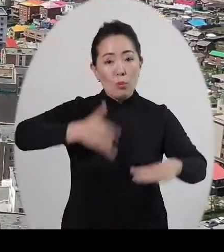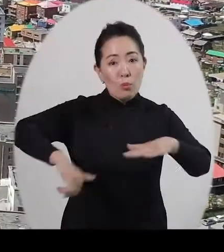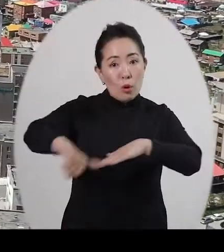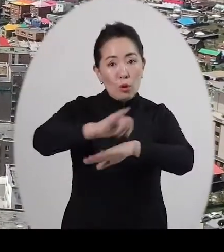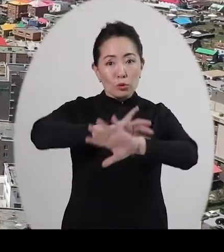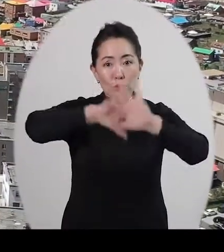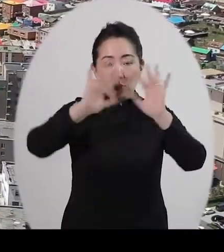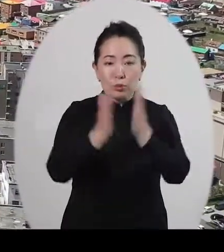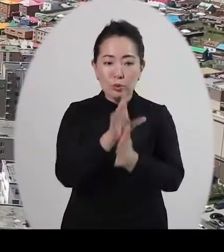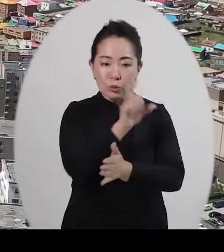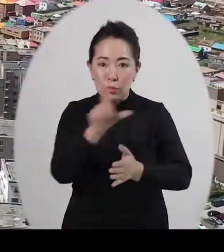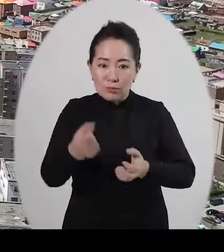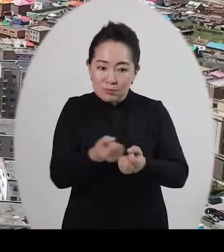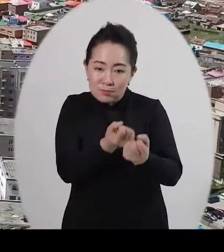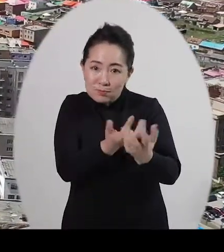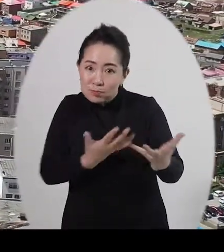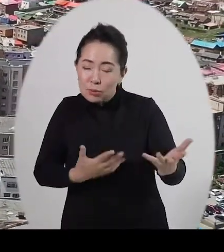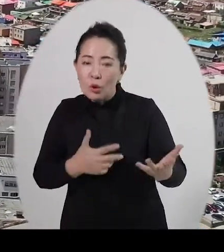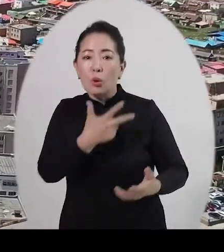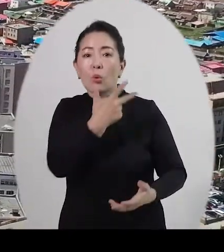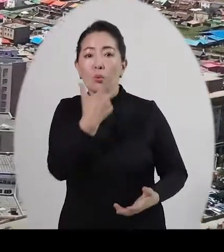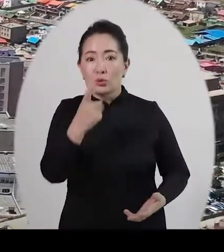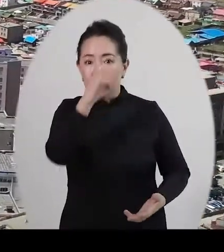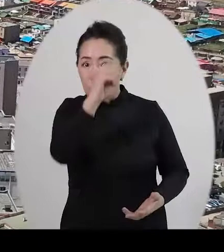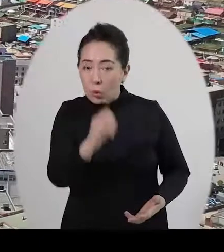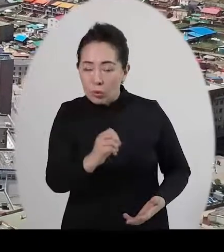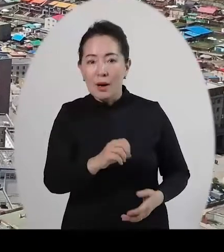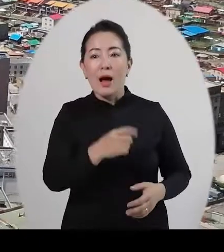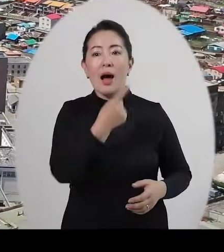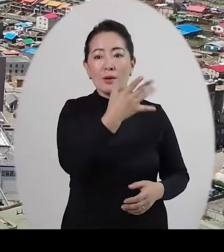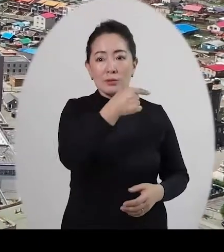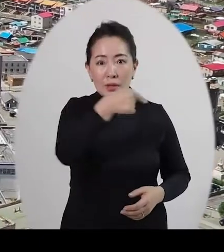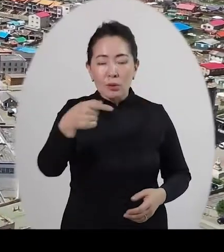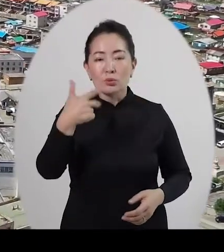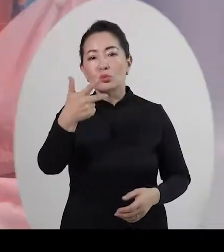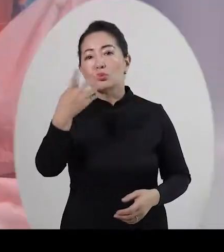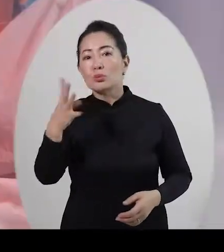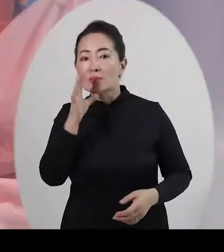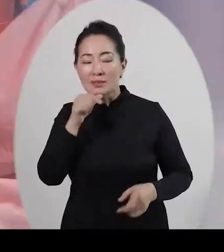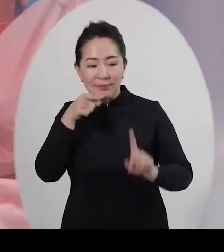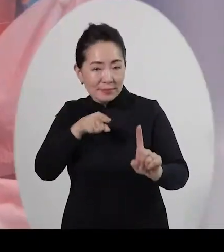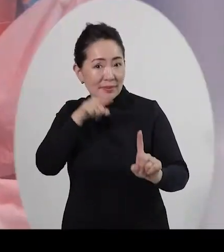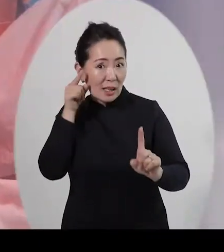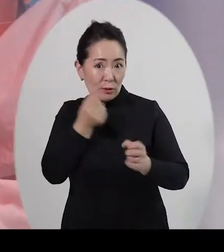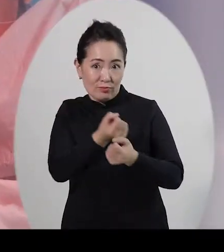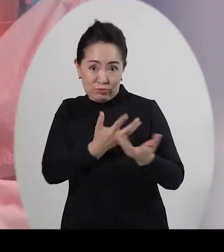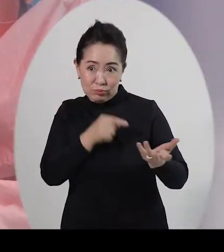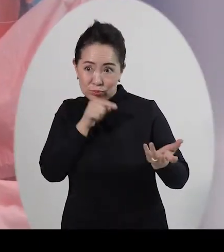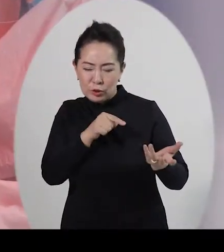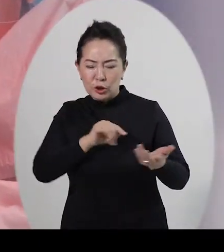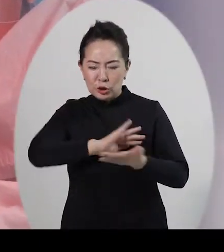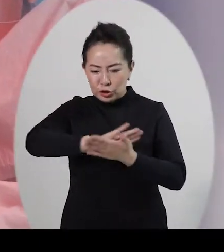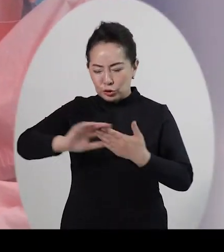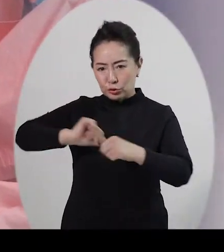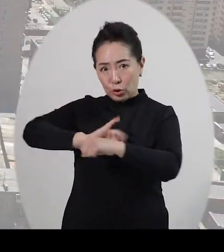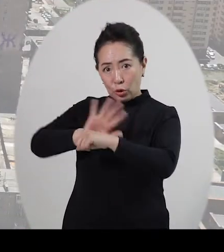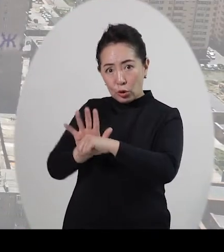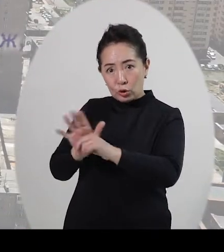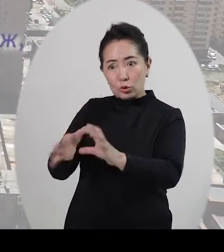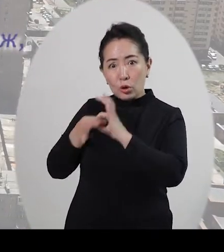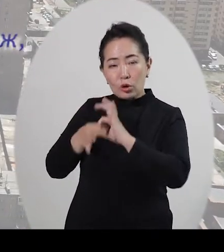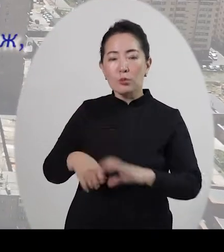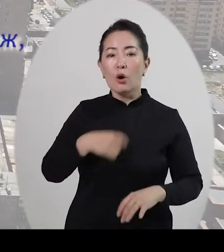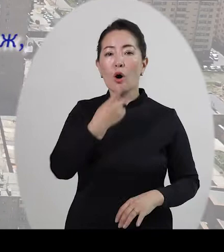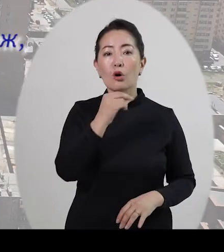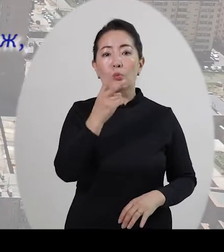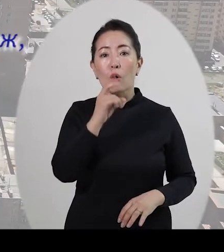Монгол улсын нийт хүн амын 31% 15-34 насны залуус эзэлдэг. Шин төрлийн коронавирусын халдвараас шалтгаалж